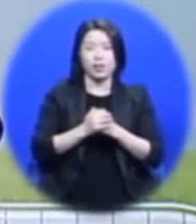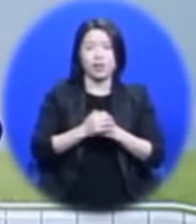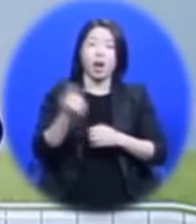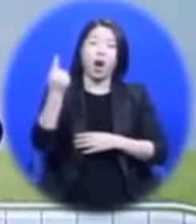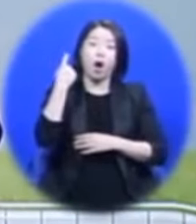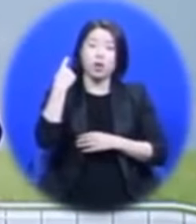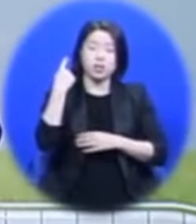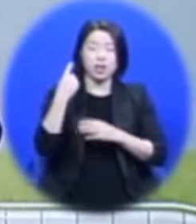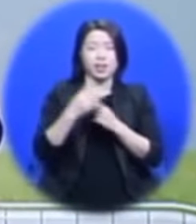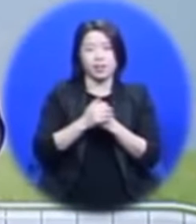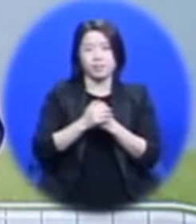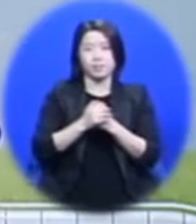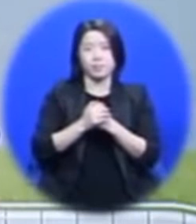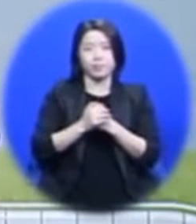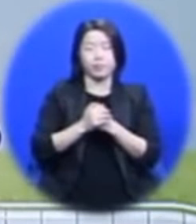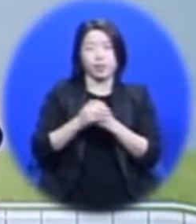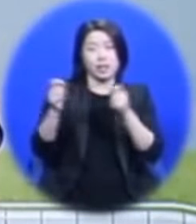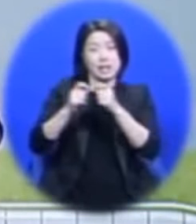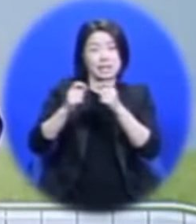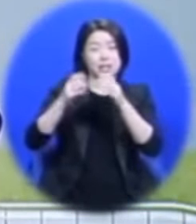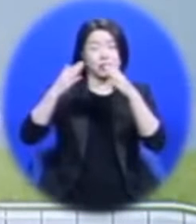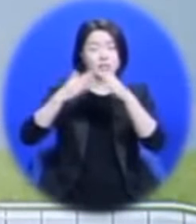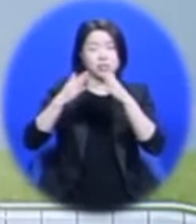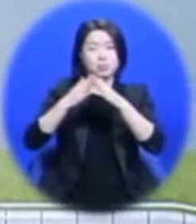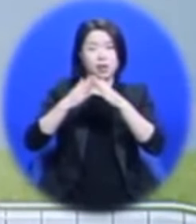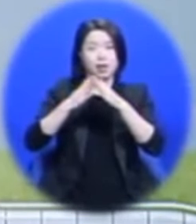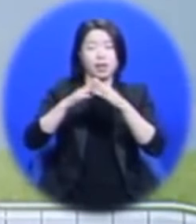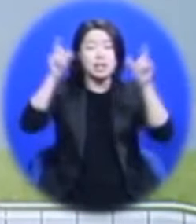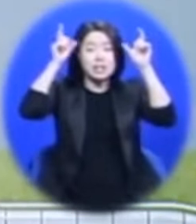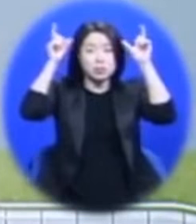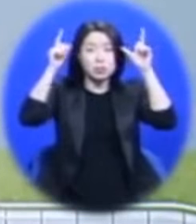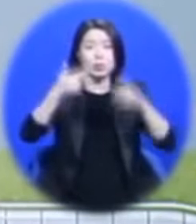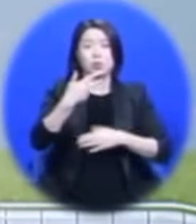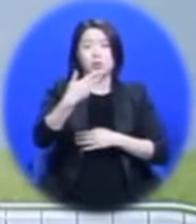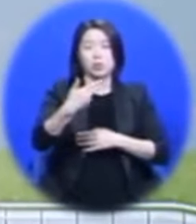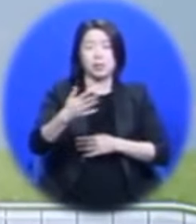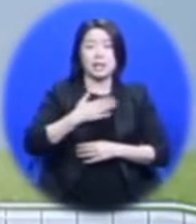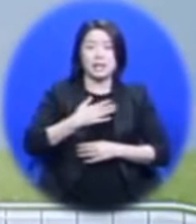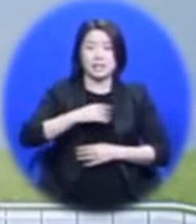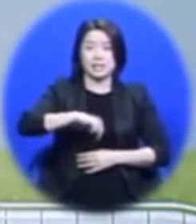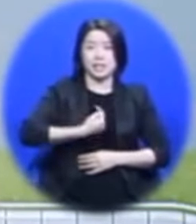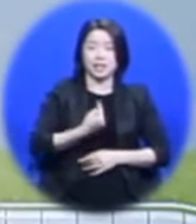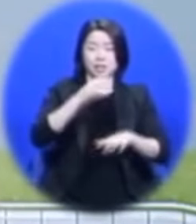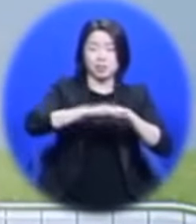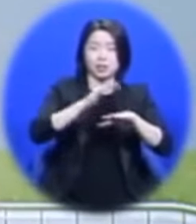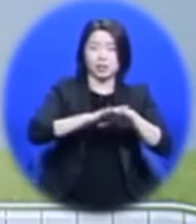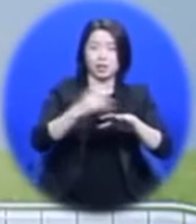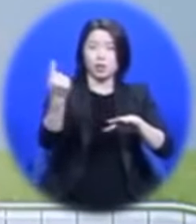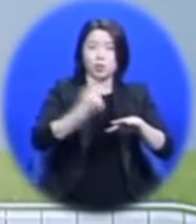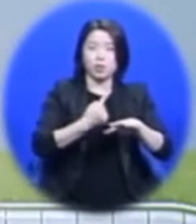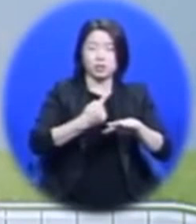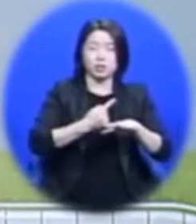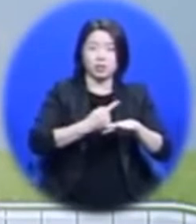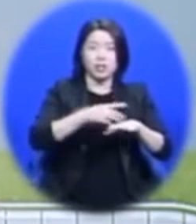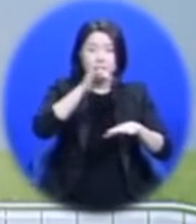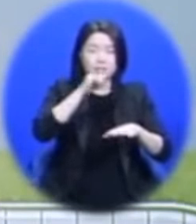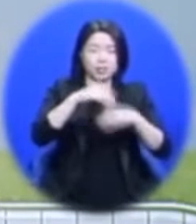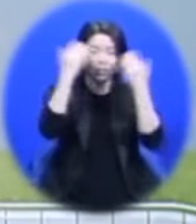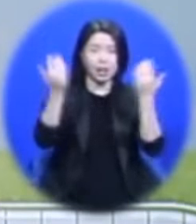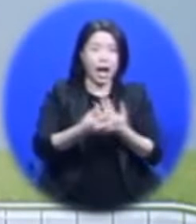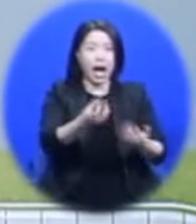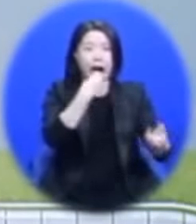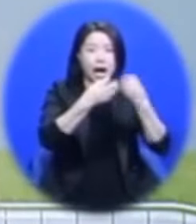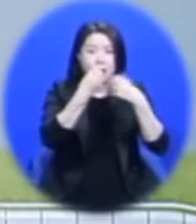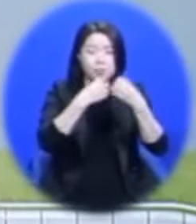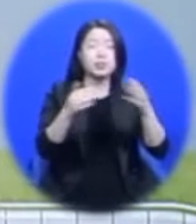어제 이 옆집에 황소 일곱 마리가 자기 밭에 와서 자기 밭을 있는 걸 다